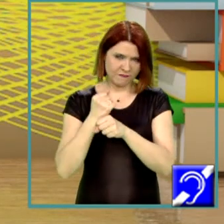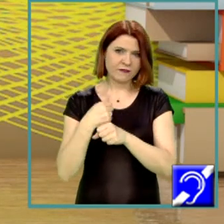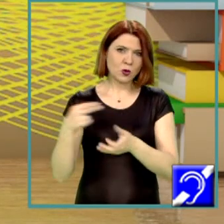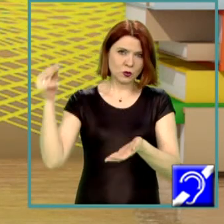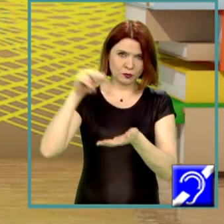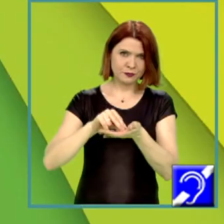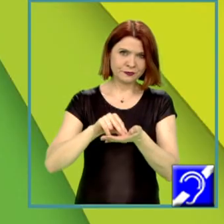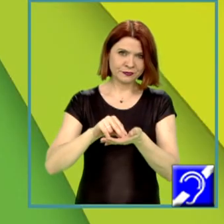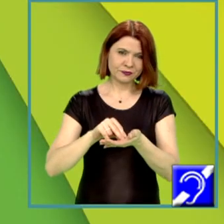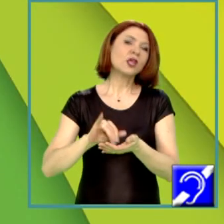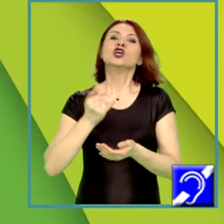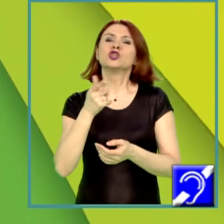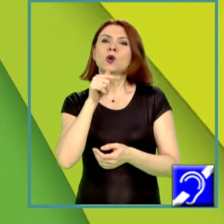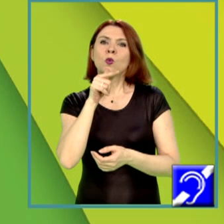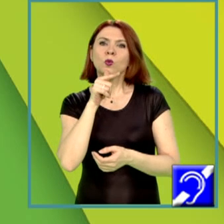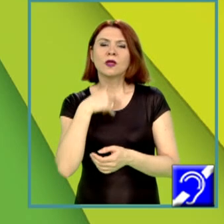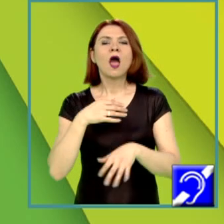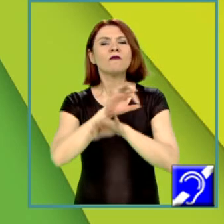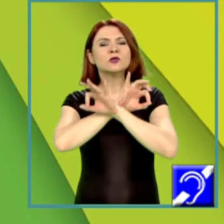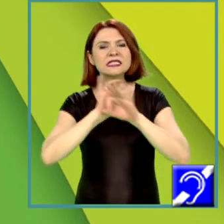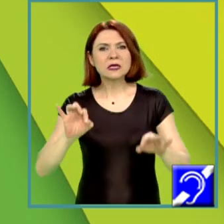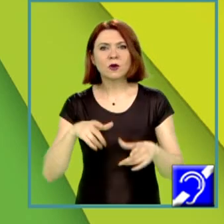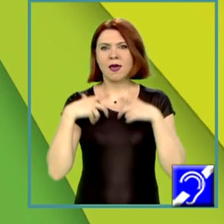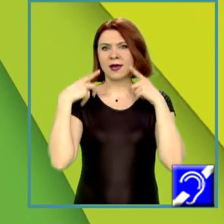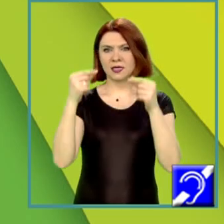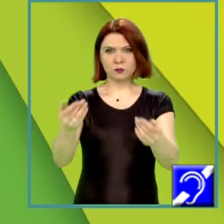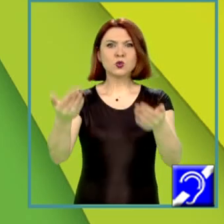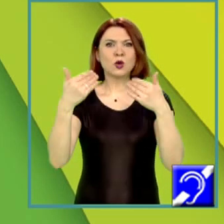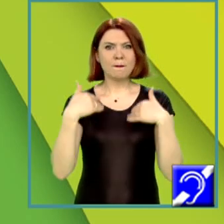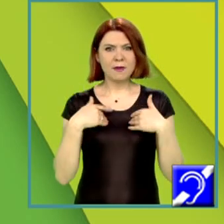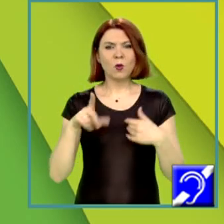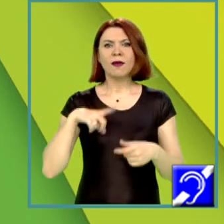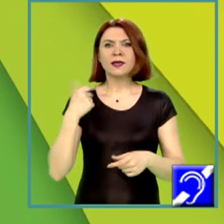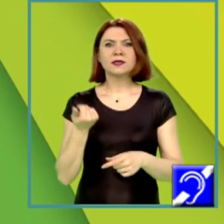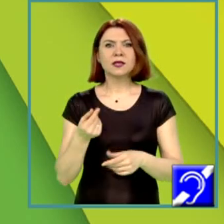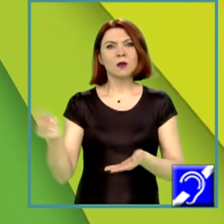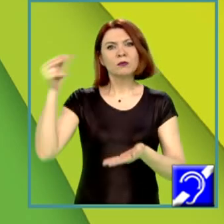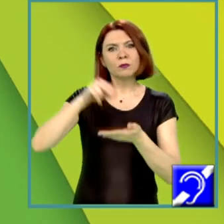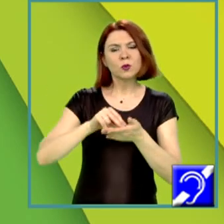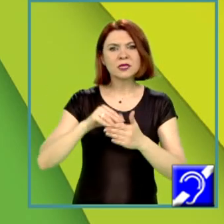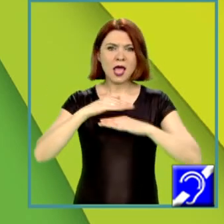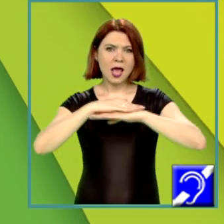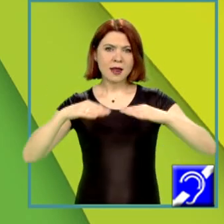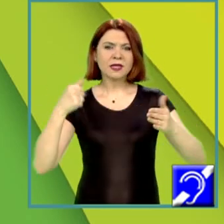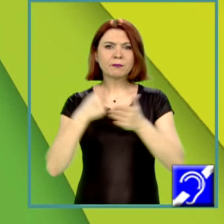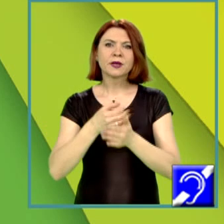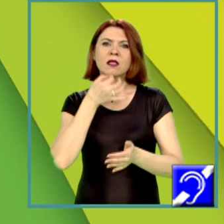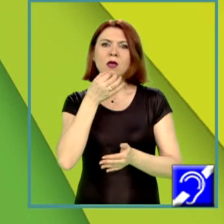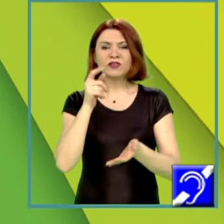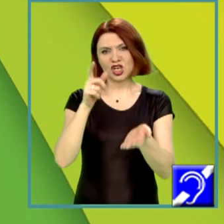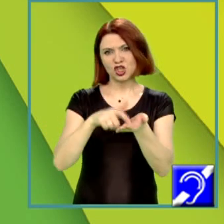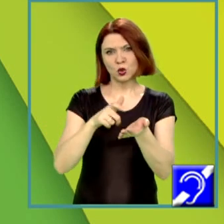strecurat anterior și unde mama sigurat că răspunsul meu este încadrat în limita de cuvinte